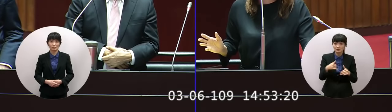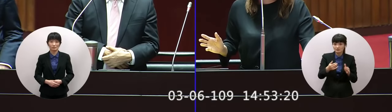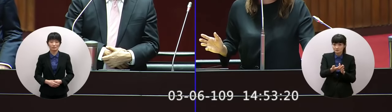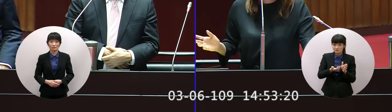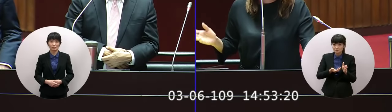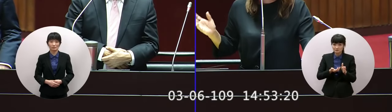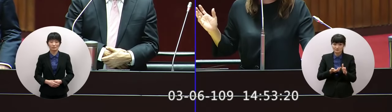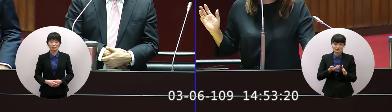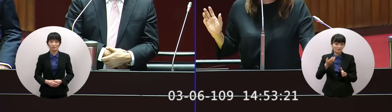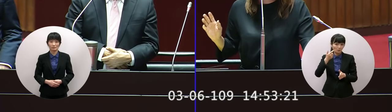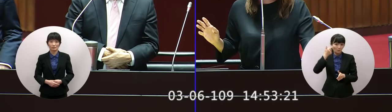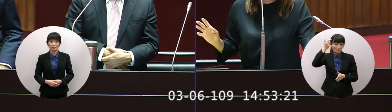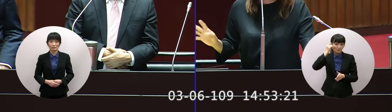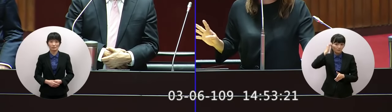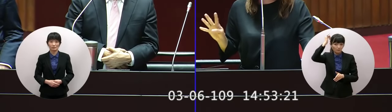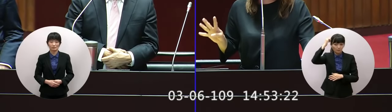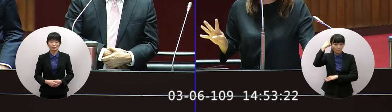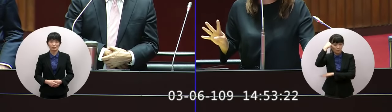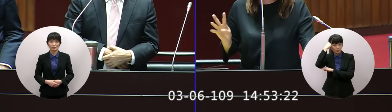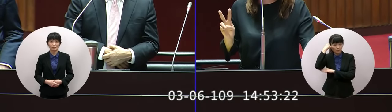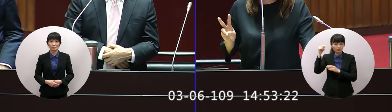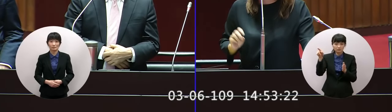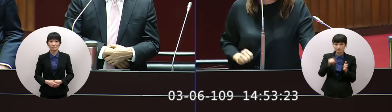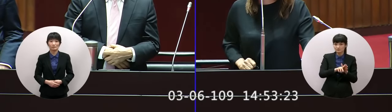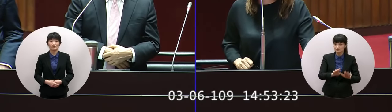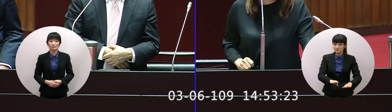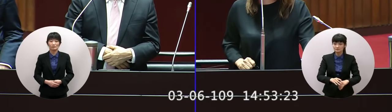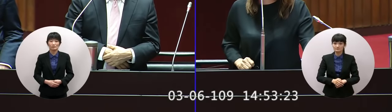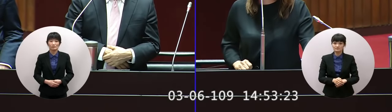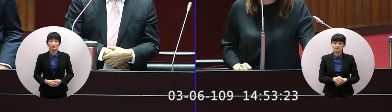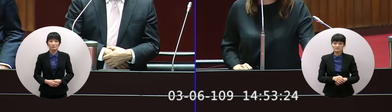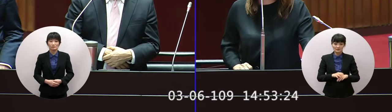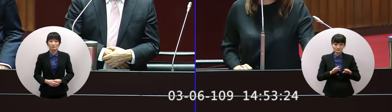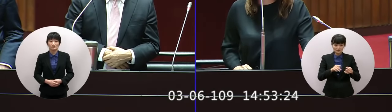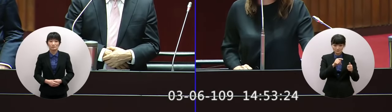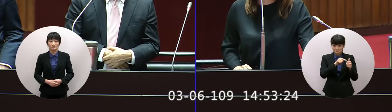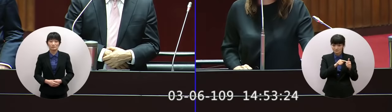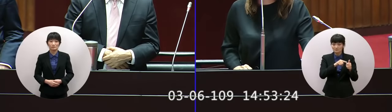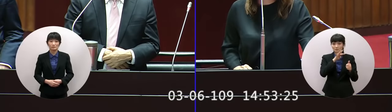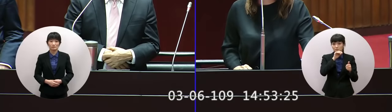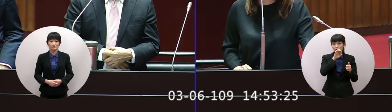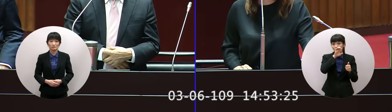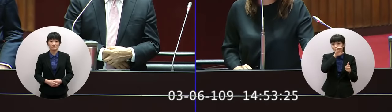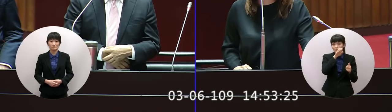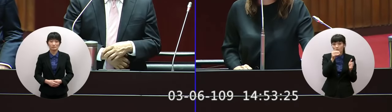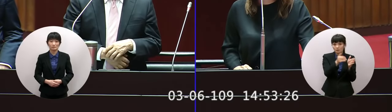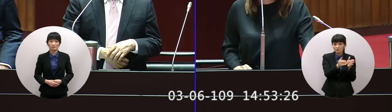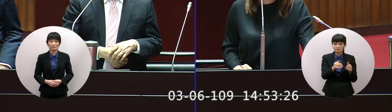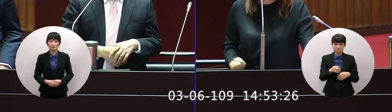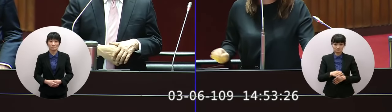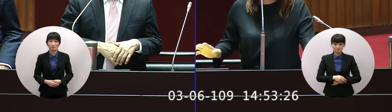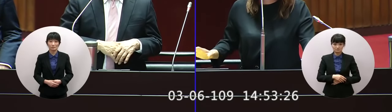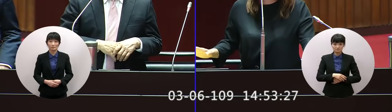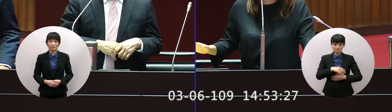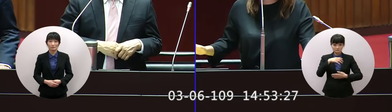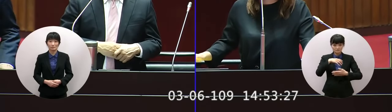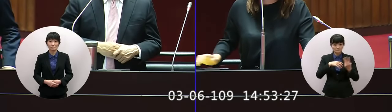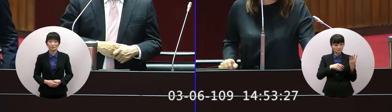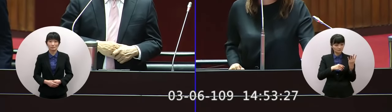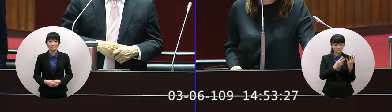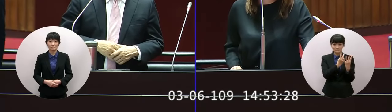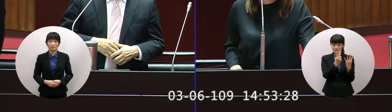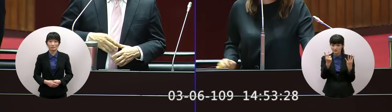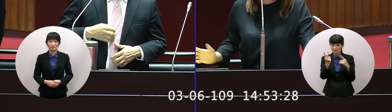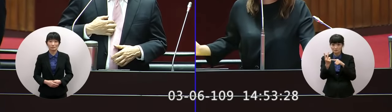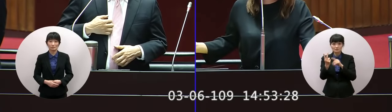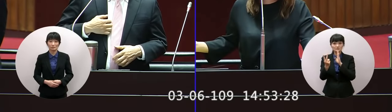要90岁了。然后里面四户有两户是低收入户、中低收入户，还有很多的小